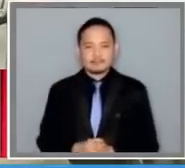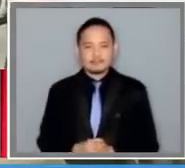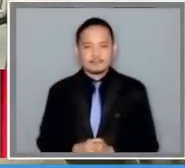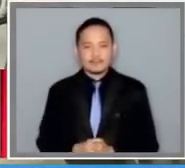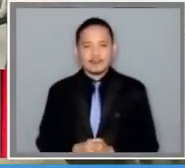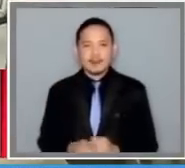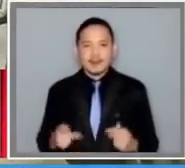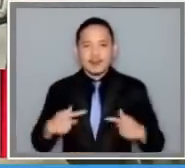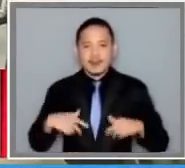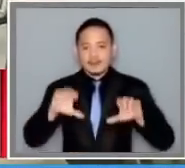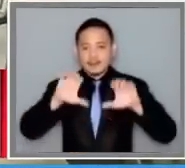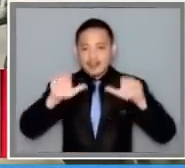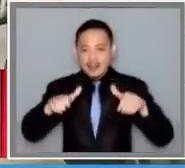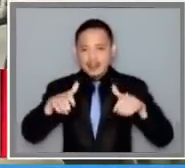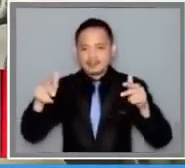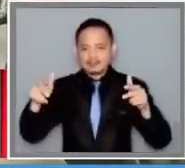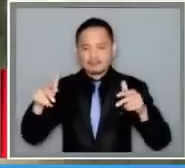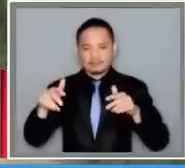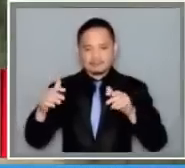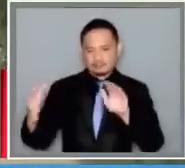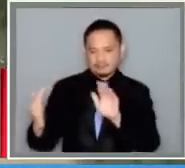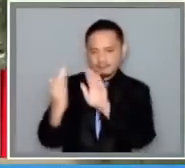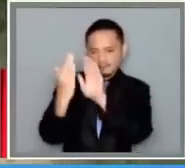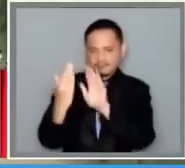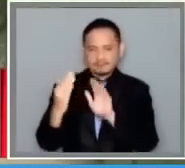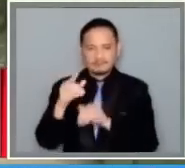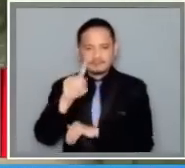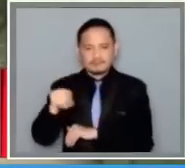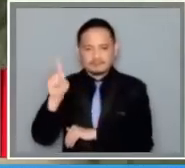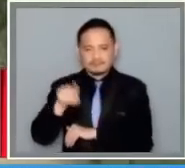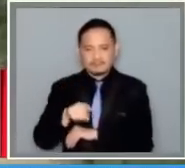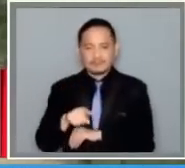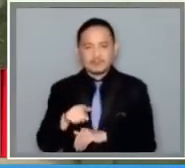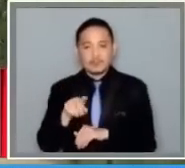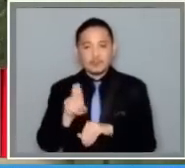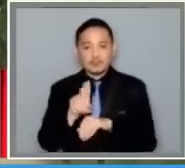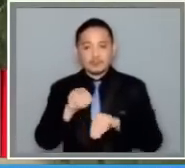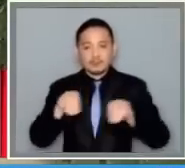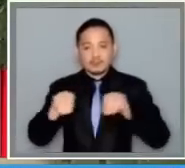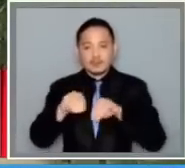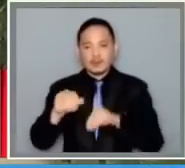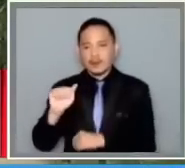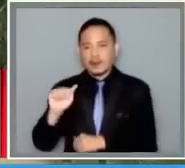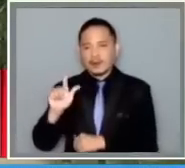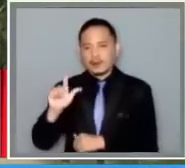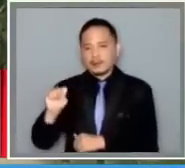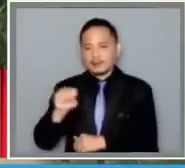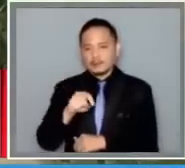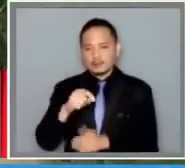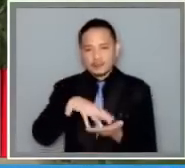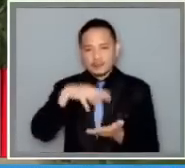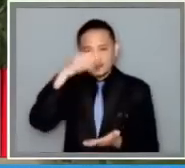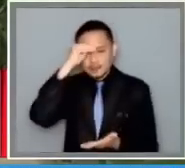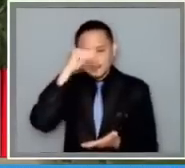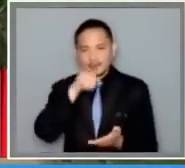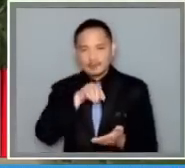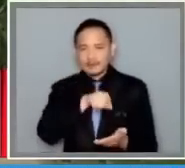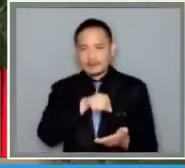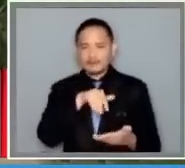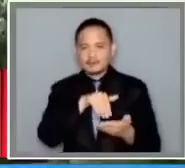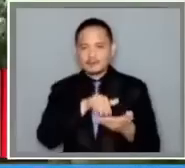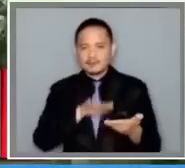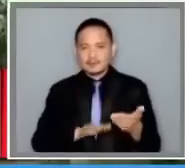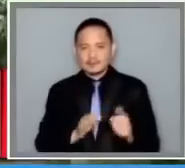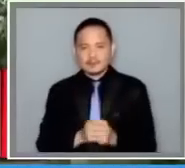classes ngayon dito sa bayan ng Socorro. Alternative learning muna ayon kay Socorro OIC Karen Jason Sanko. Ang mayor kasi ng bayan ay